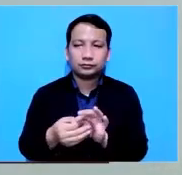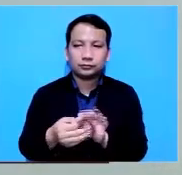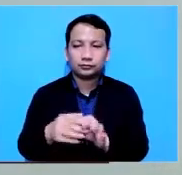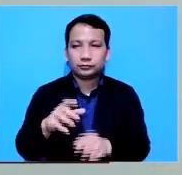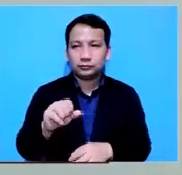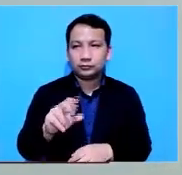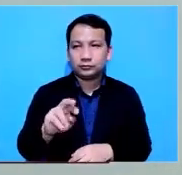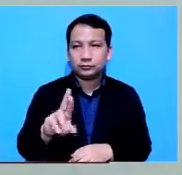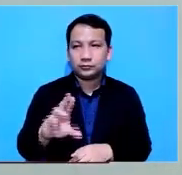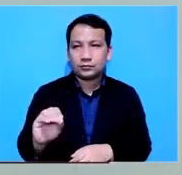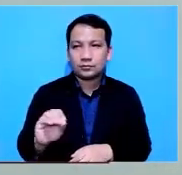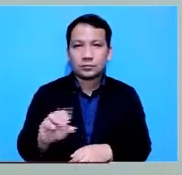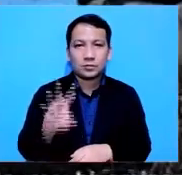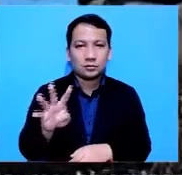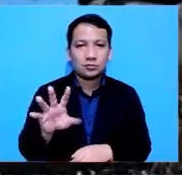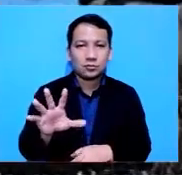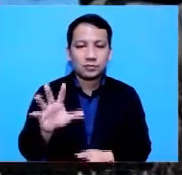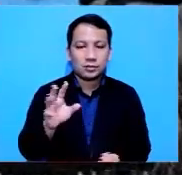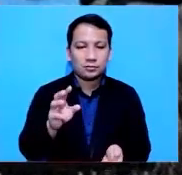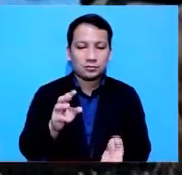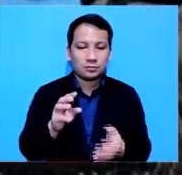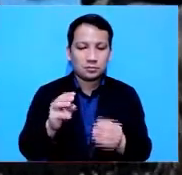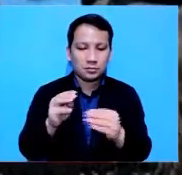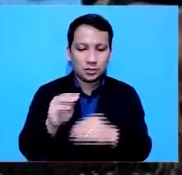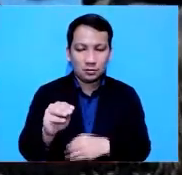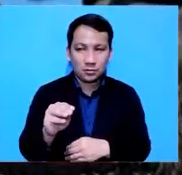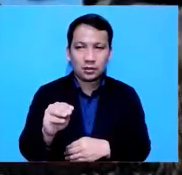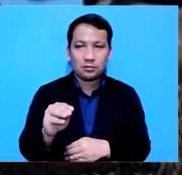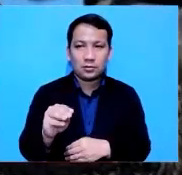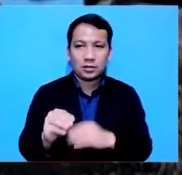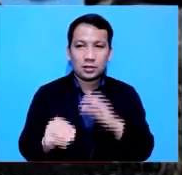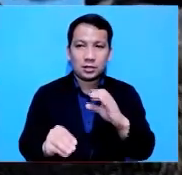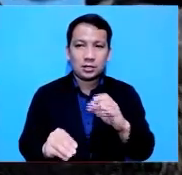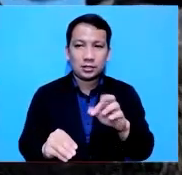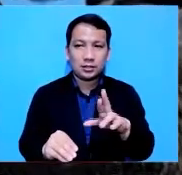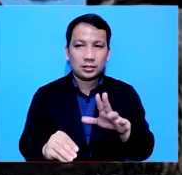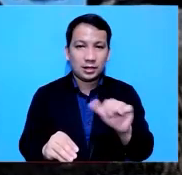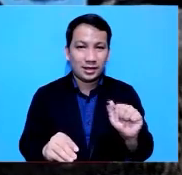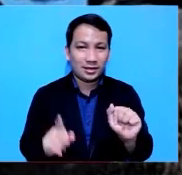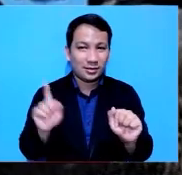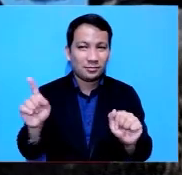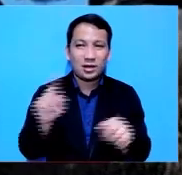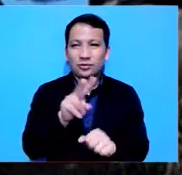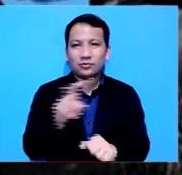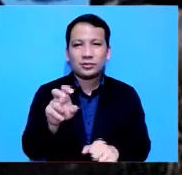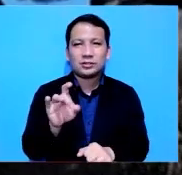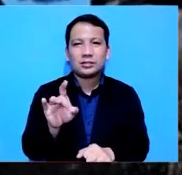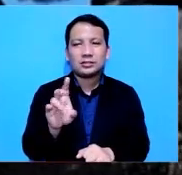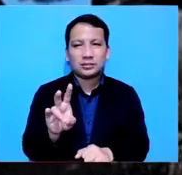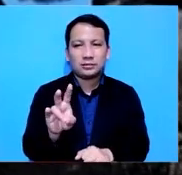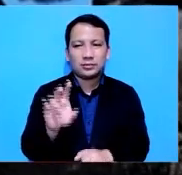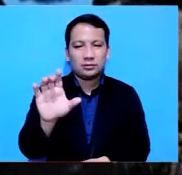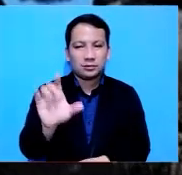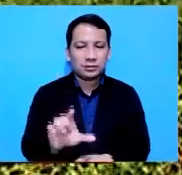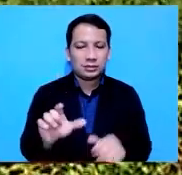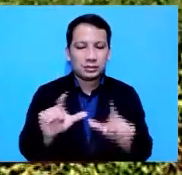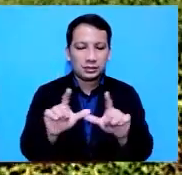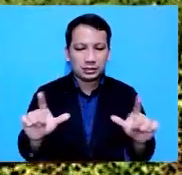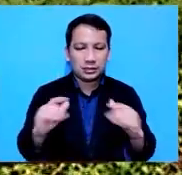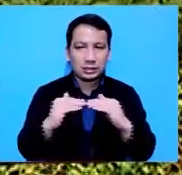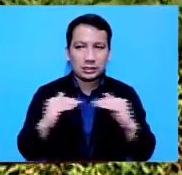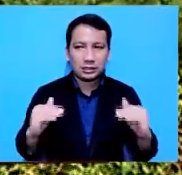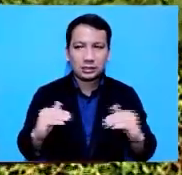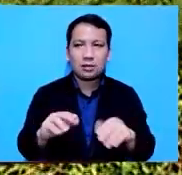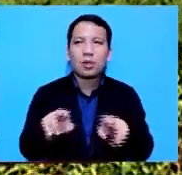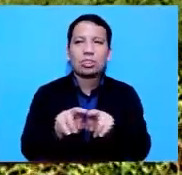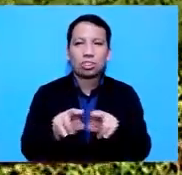halos 45 meters, habang ang Caliraya Dam, nasa 287 meters na lang ang water level. Normal lang naman